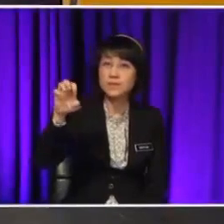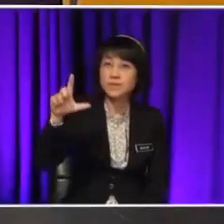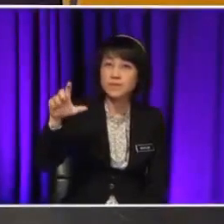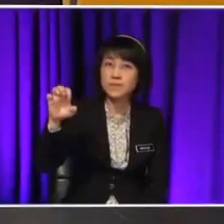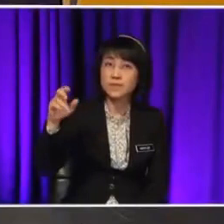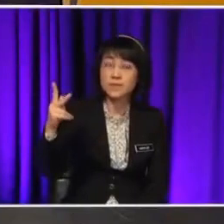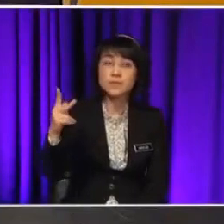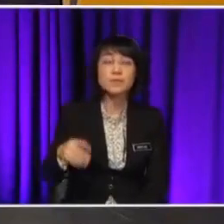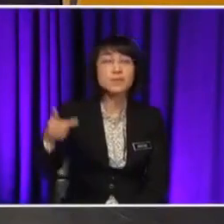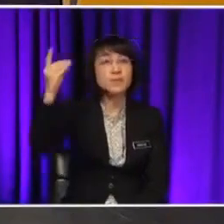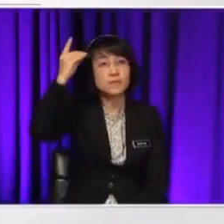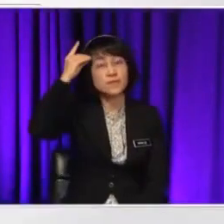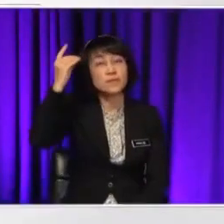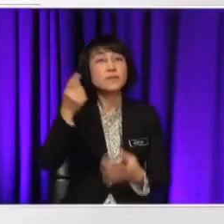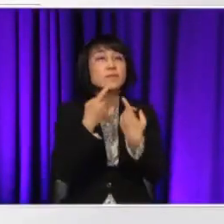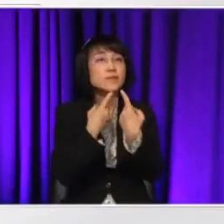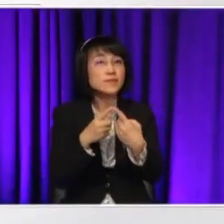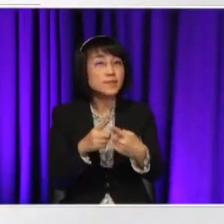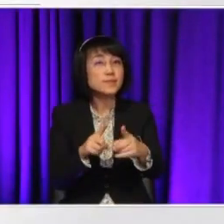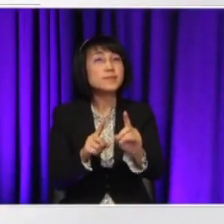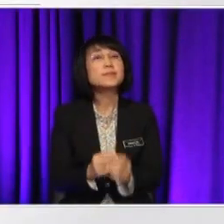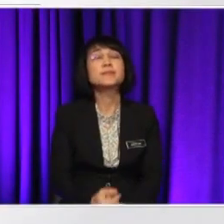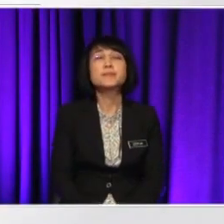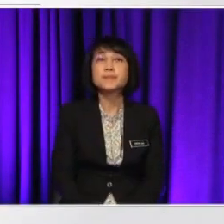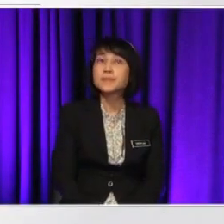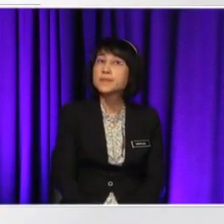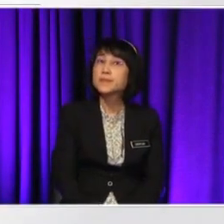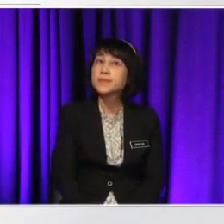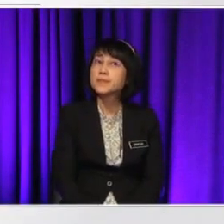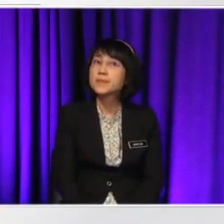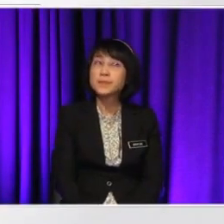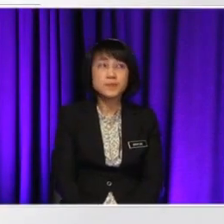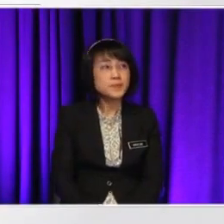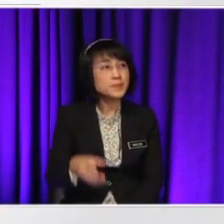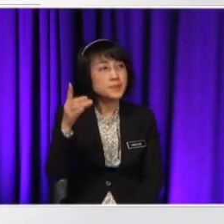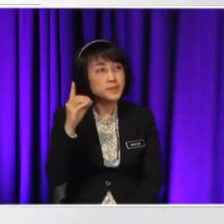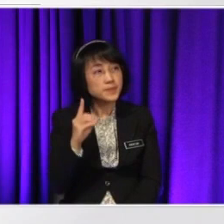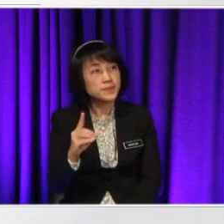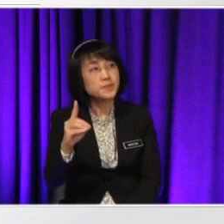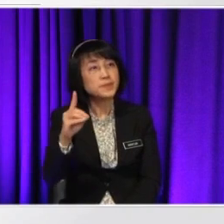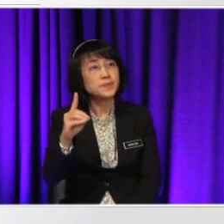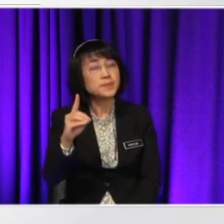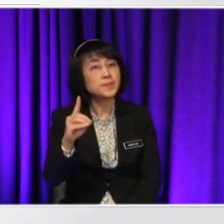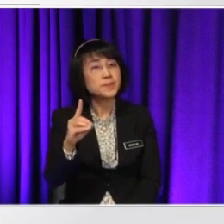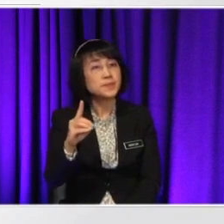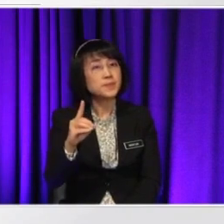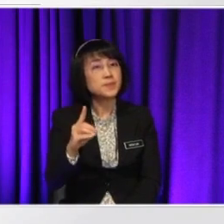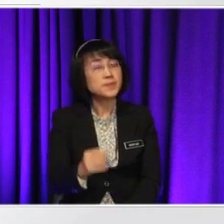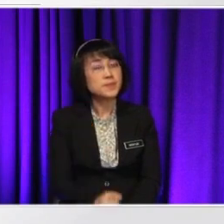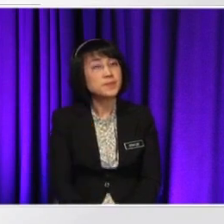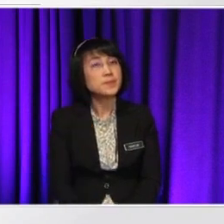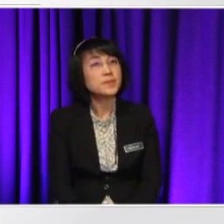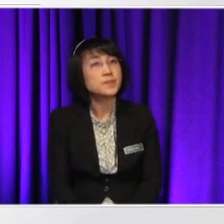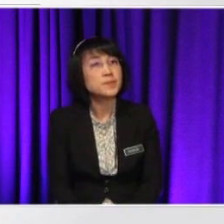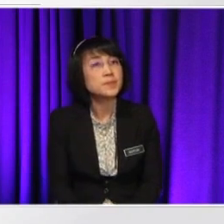Danish, silakan Danish, silakan. Okey Danish. Saya saja jumpa dia D tu. Okey. 3 dan 4 eh. Okey dan